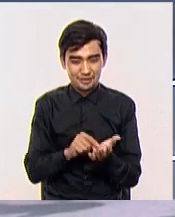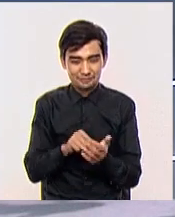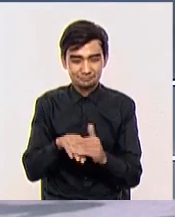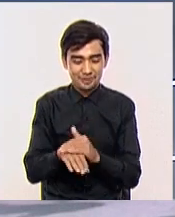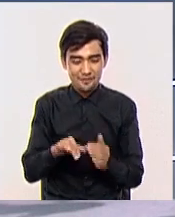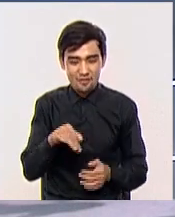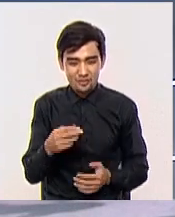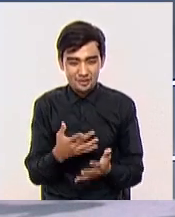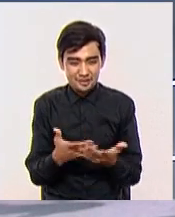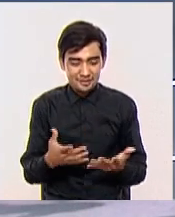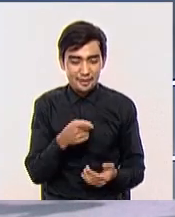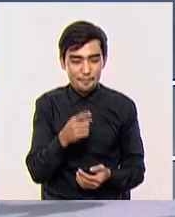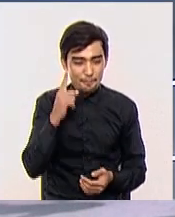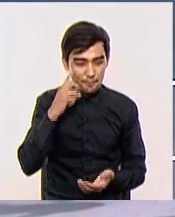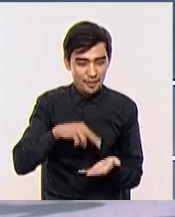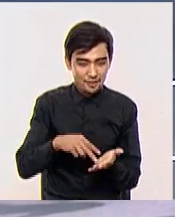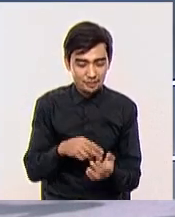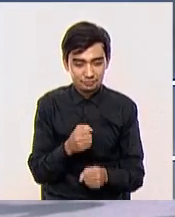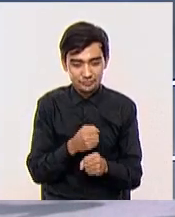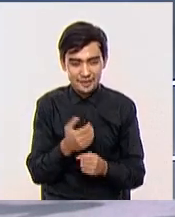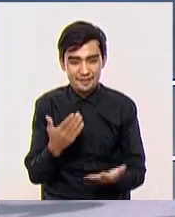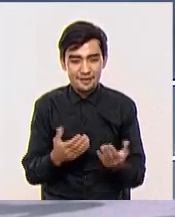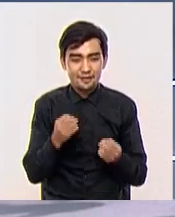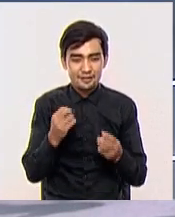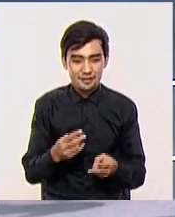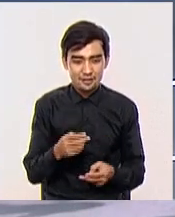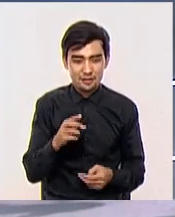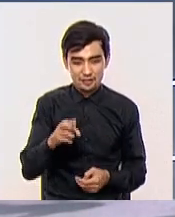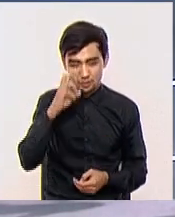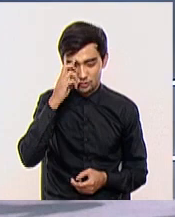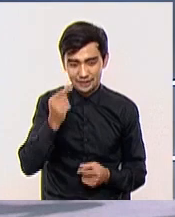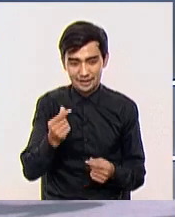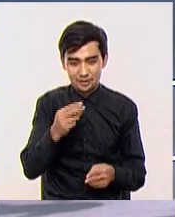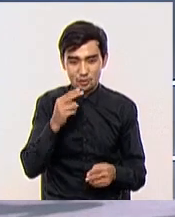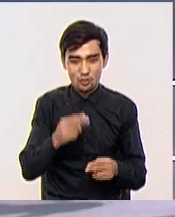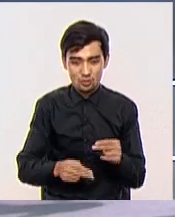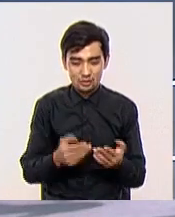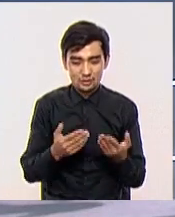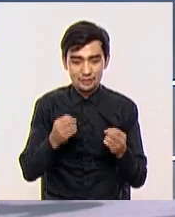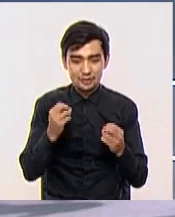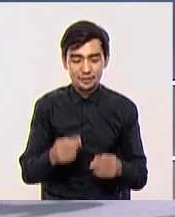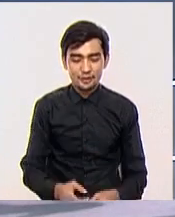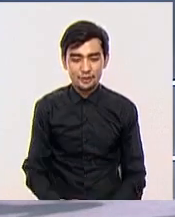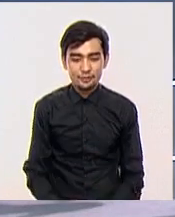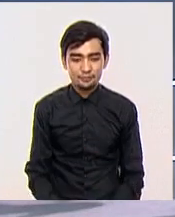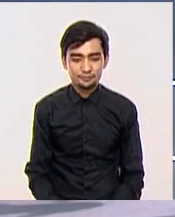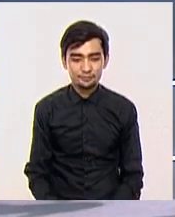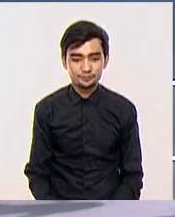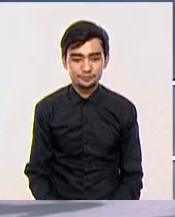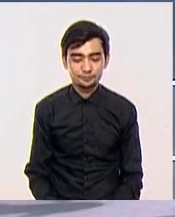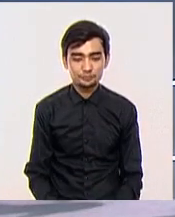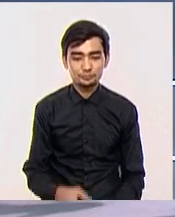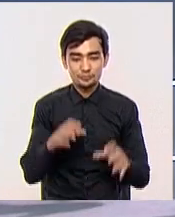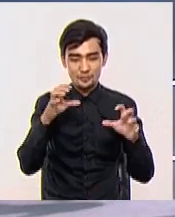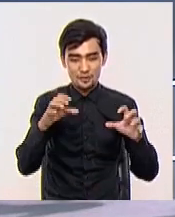ақшаны жоспарлы түрде алу ма, әлде қарапайым тілмен айтсақ, бюджетте ақша бітті ме? Негізі заң